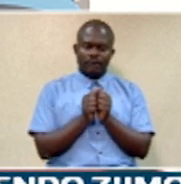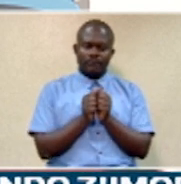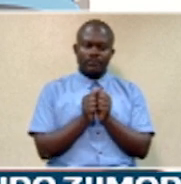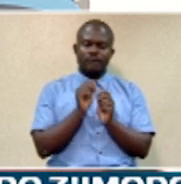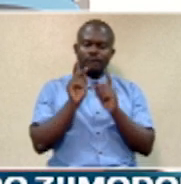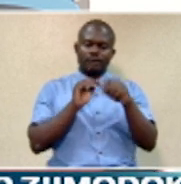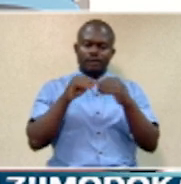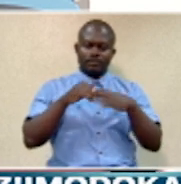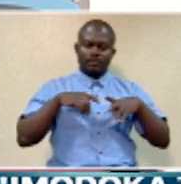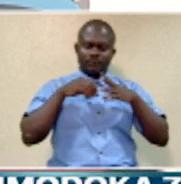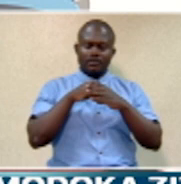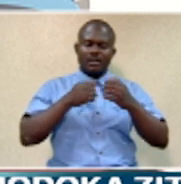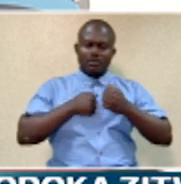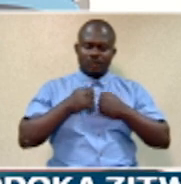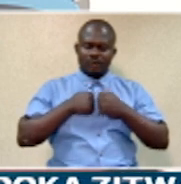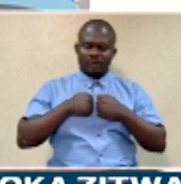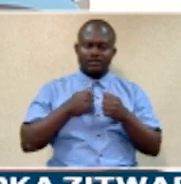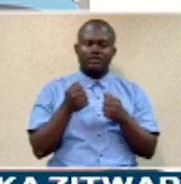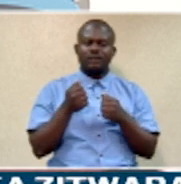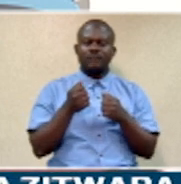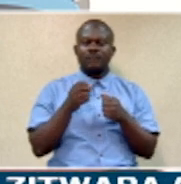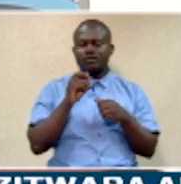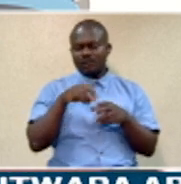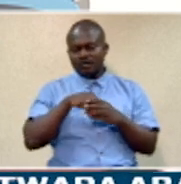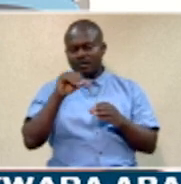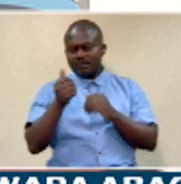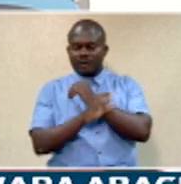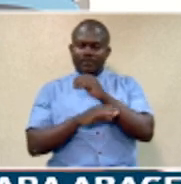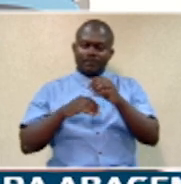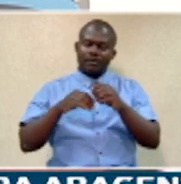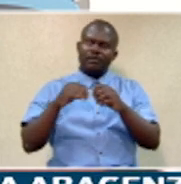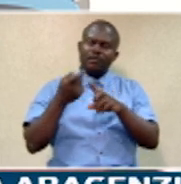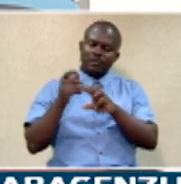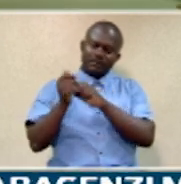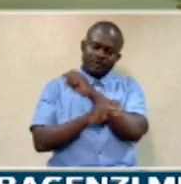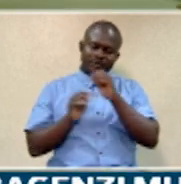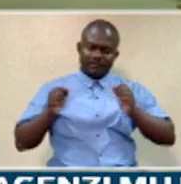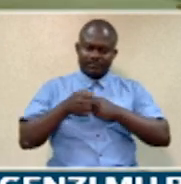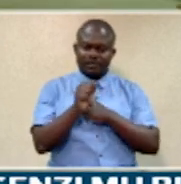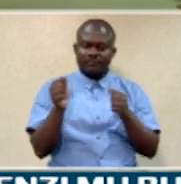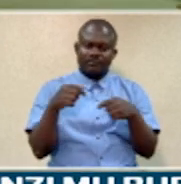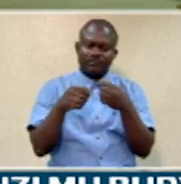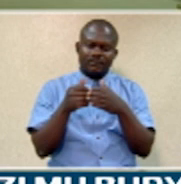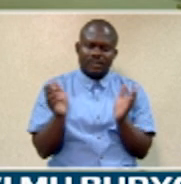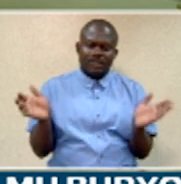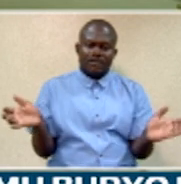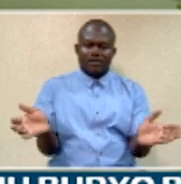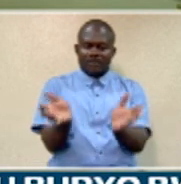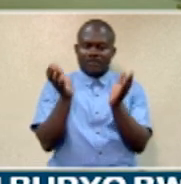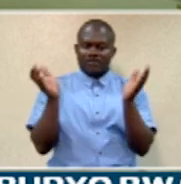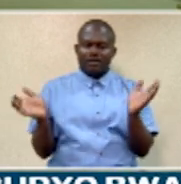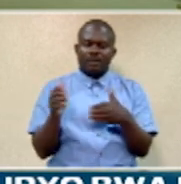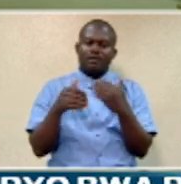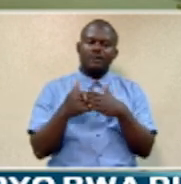ku batuye mu Rwanda cyangwa n'abanyamahanga bakomeza tukaba tunashishikaye ko